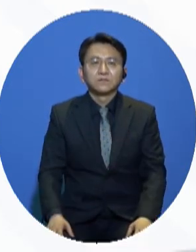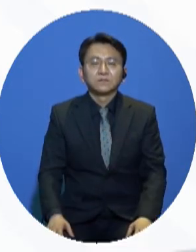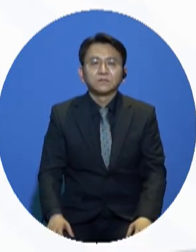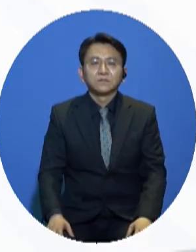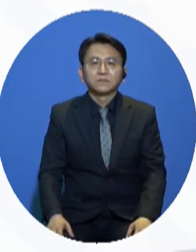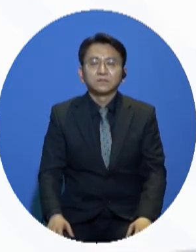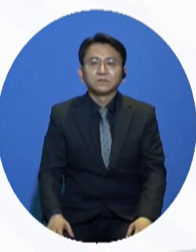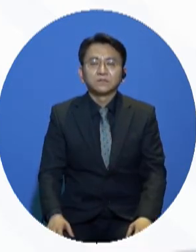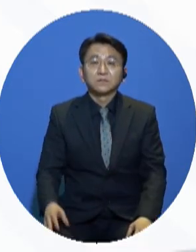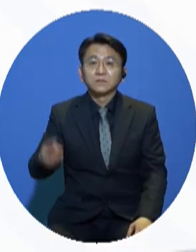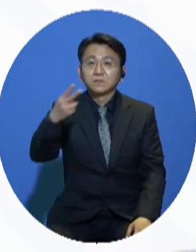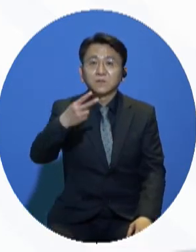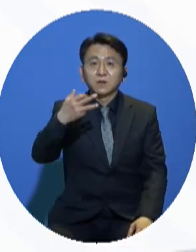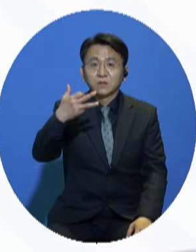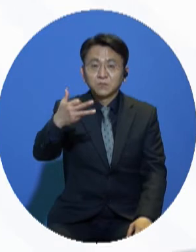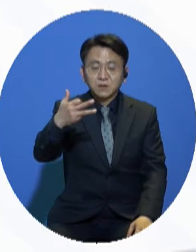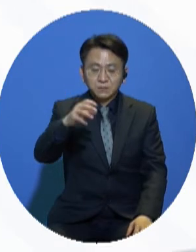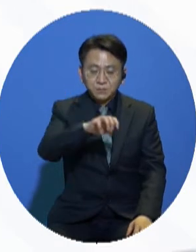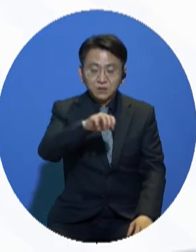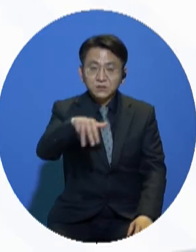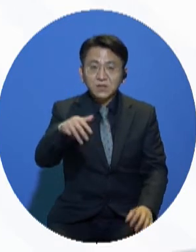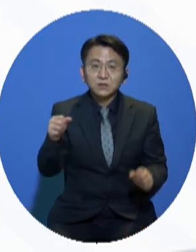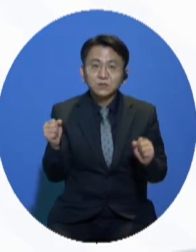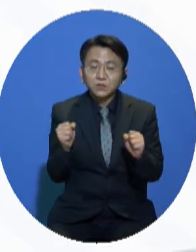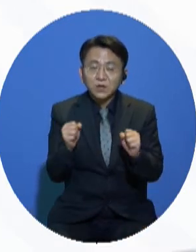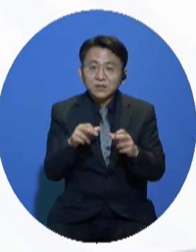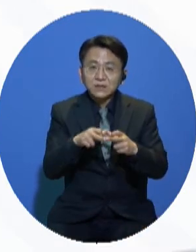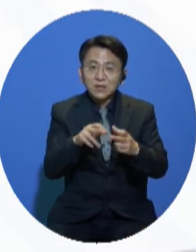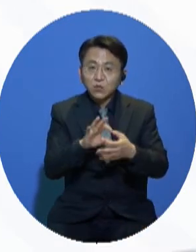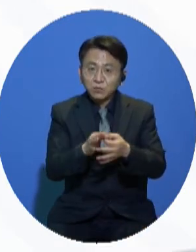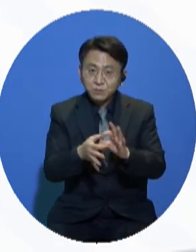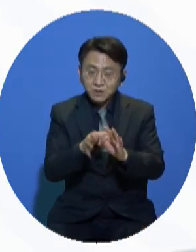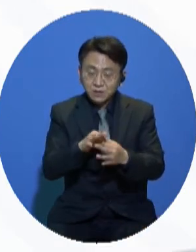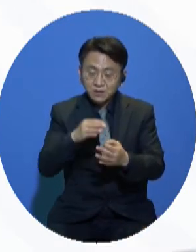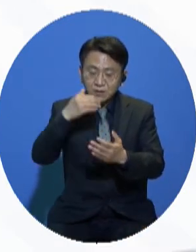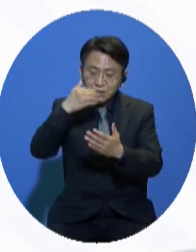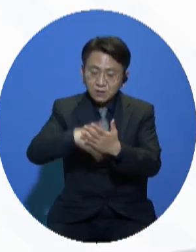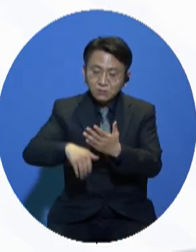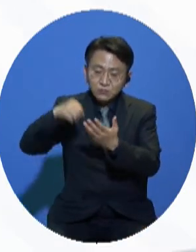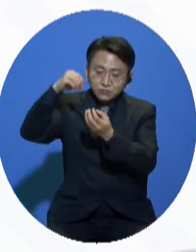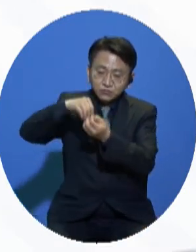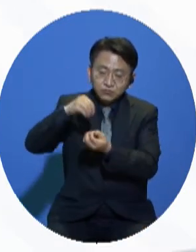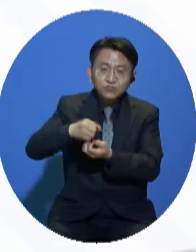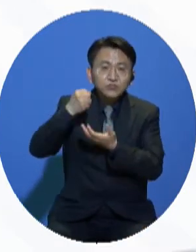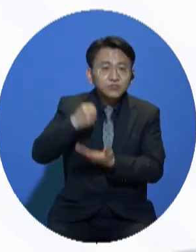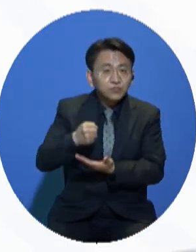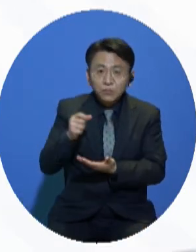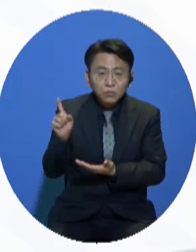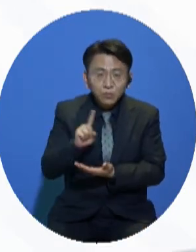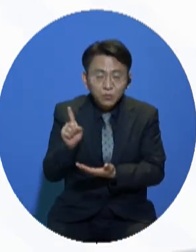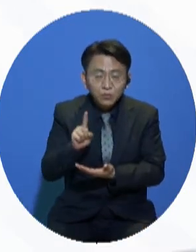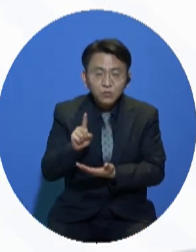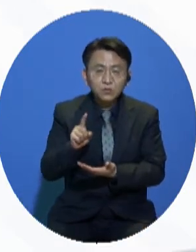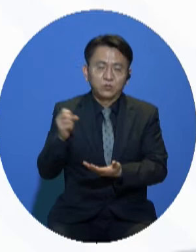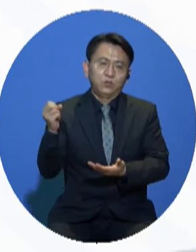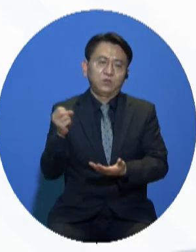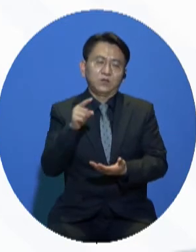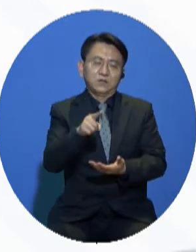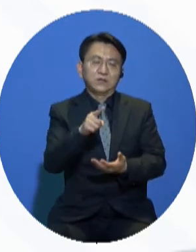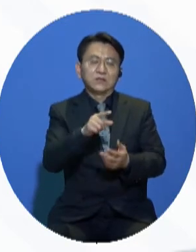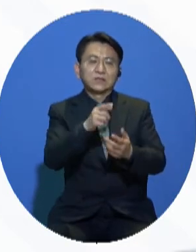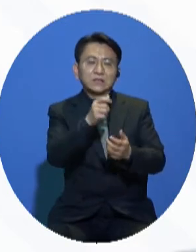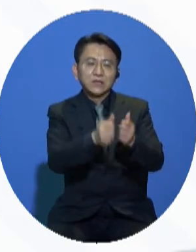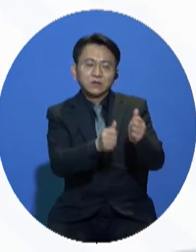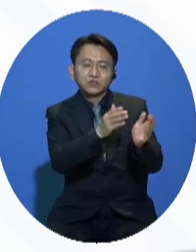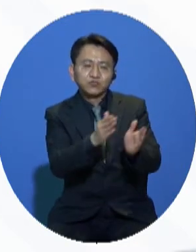Pyeongchang 2018. 2018 평창 동계 패럴림픽 대회가 또 남긴 유산 중에 하나가 바로 이 대회를 위한